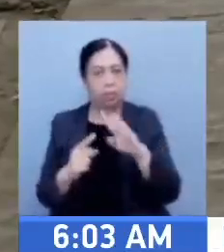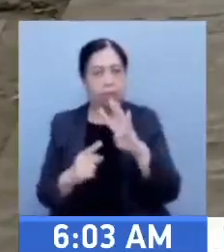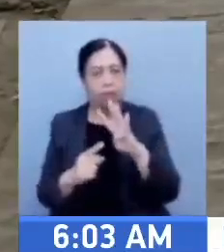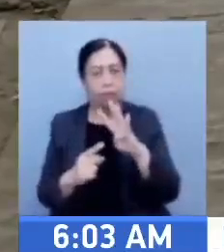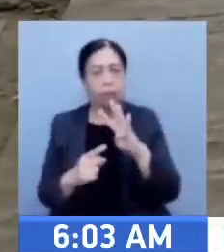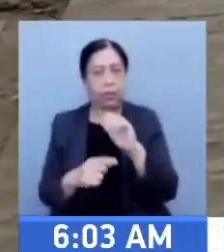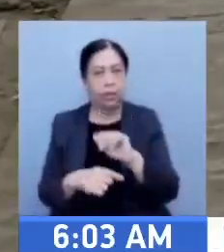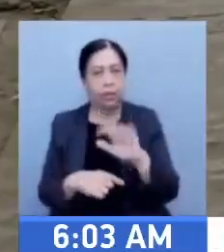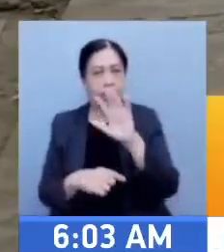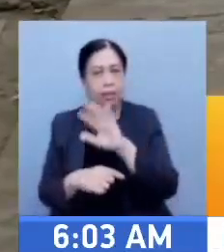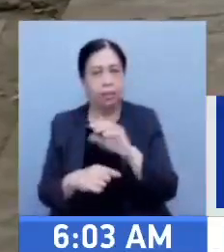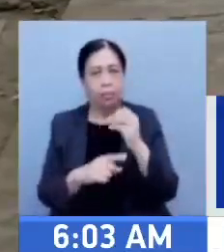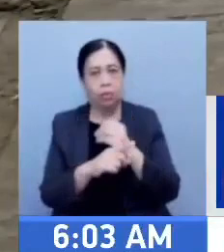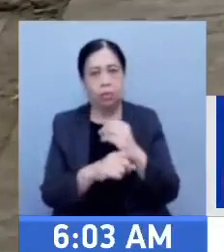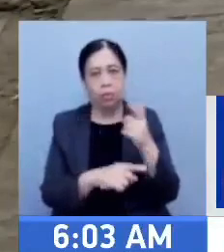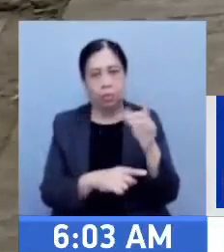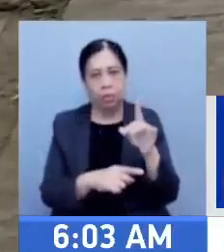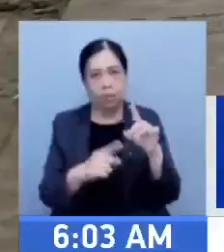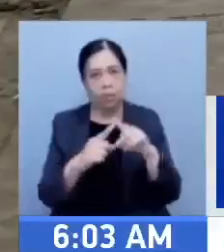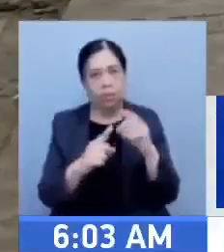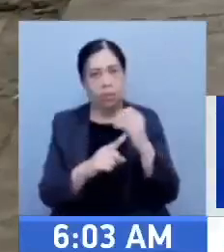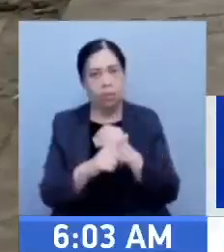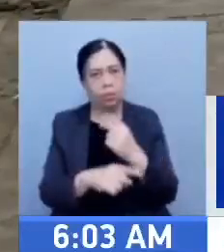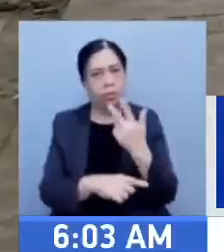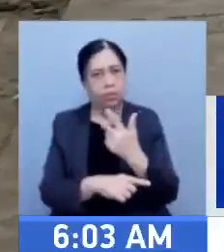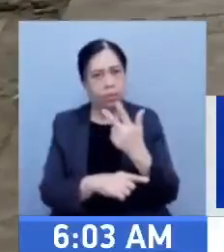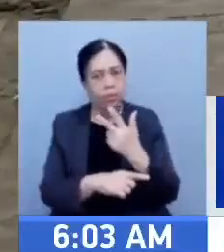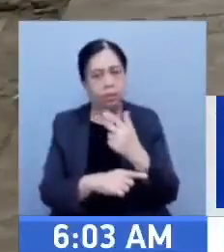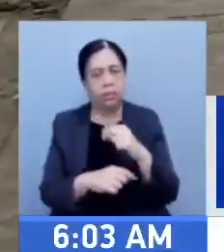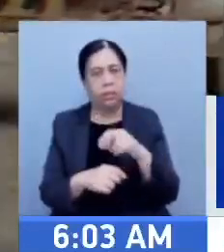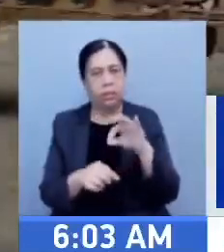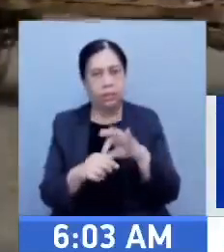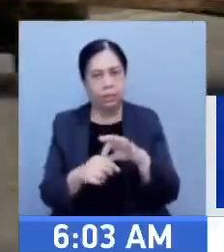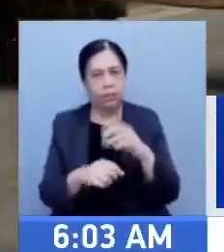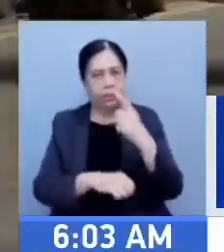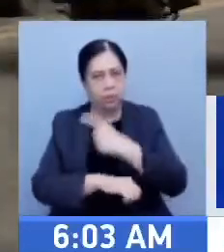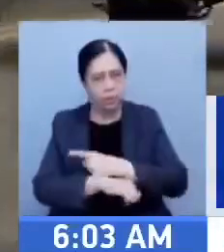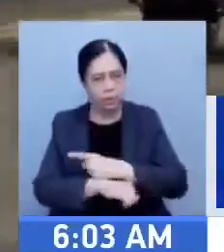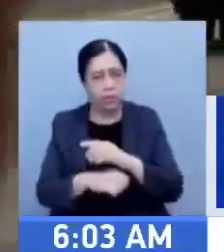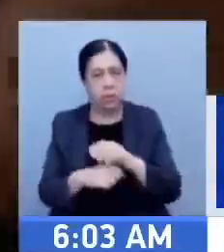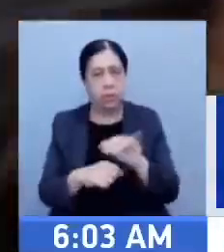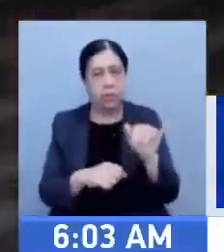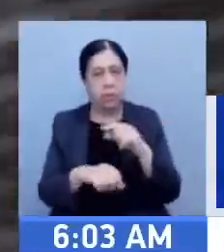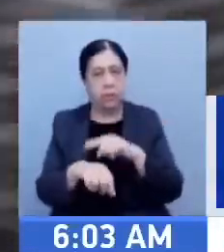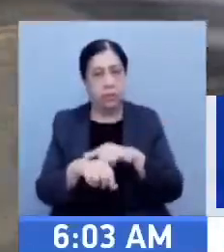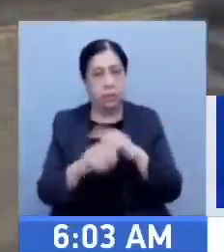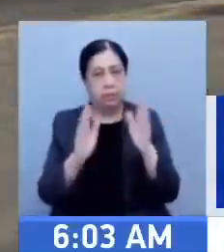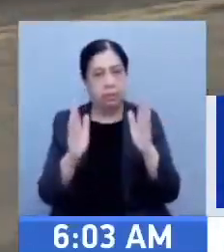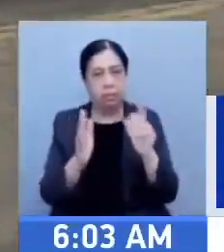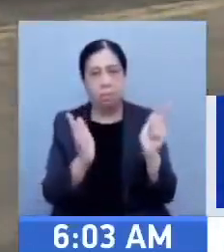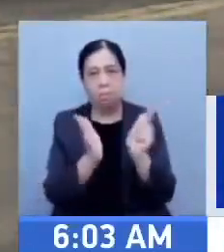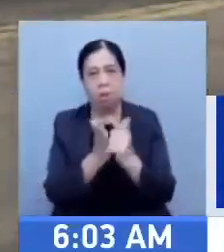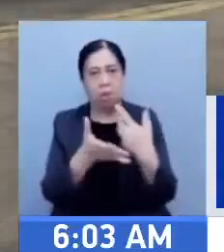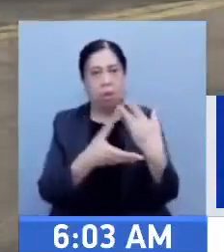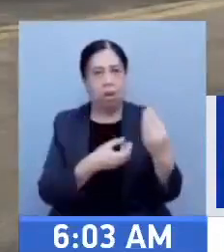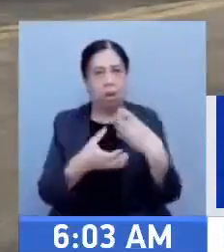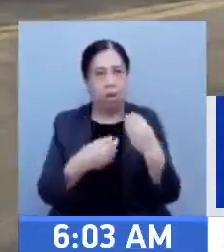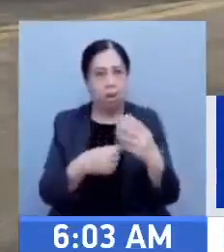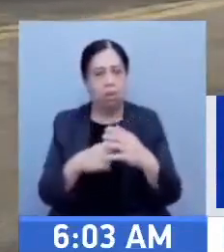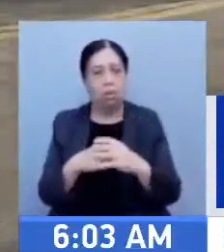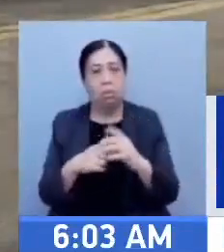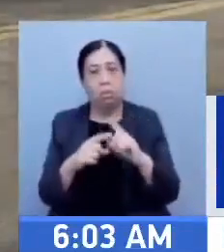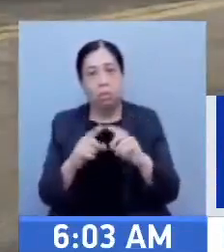October 28 hanggang October 30, araw ng eleksyon. Sa mga oras na nabanggit, bawal lumabas ang mga residente maliban na lang kung may